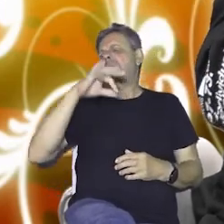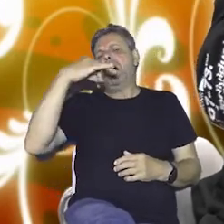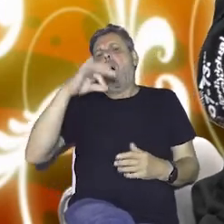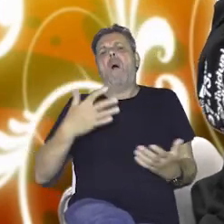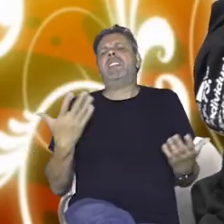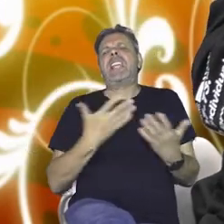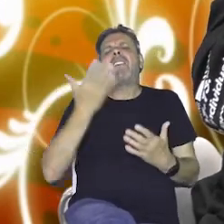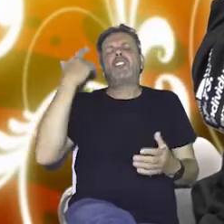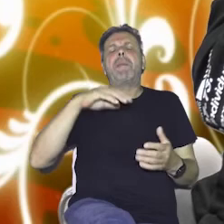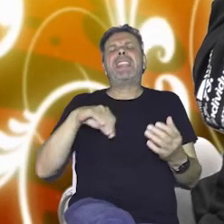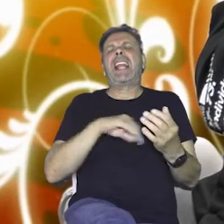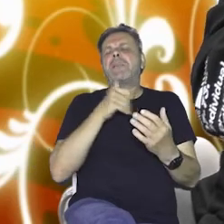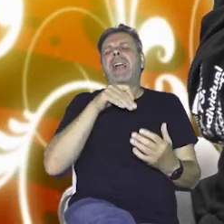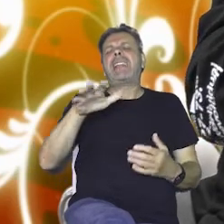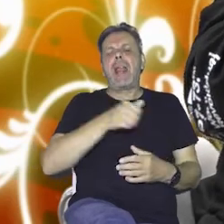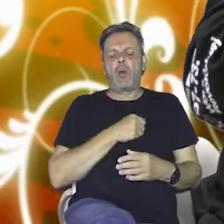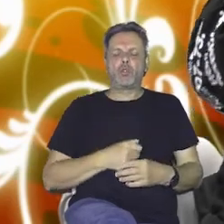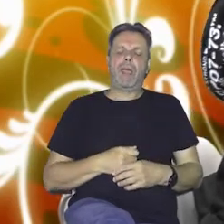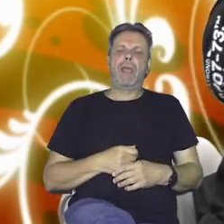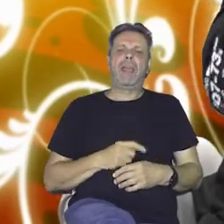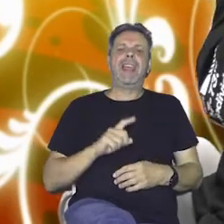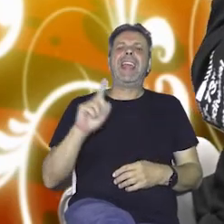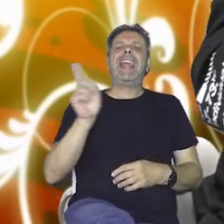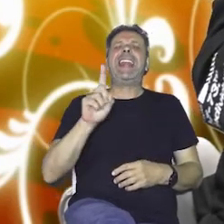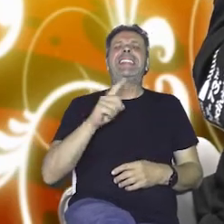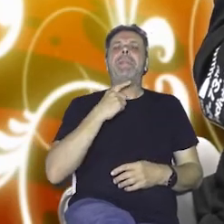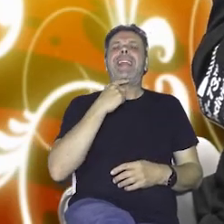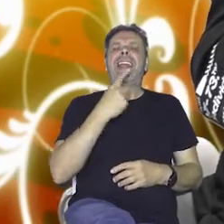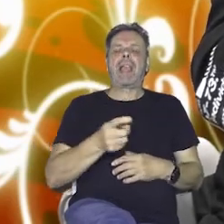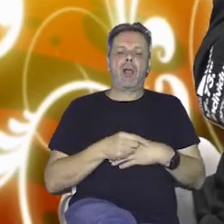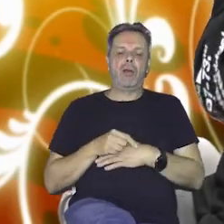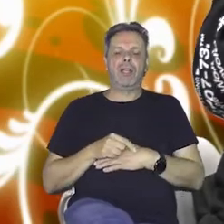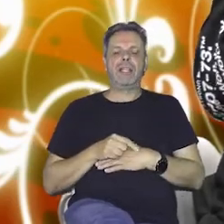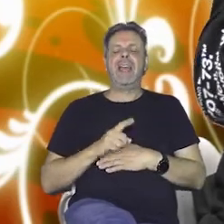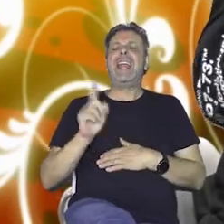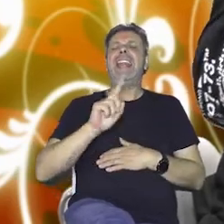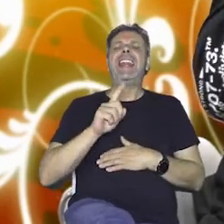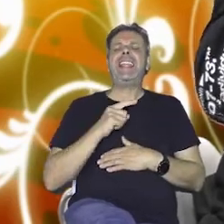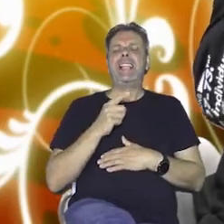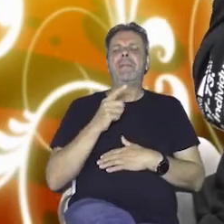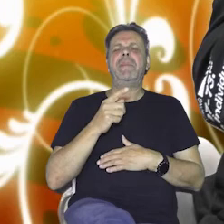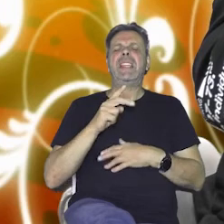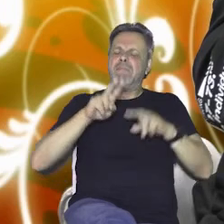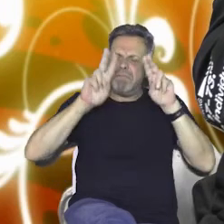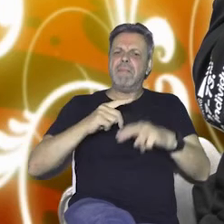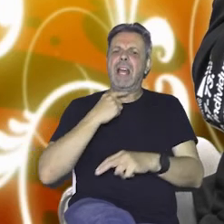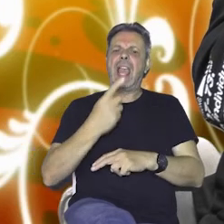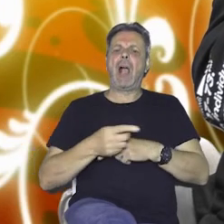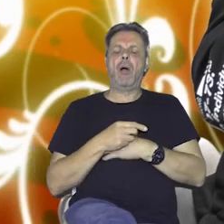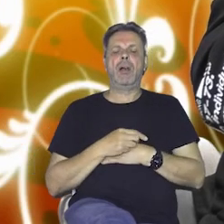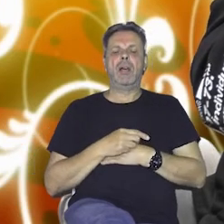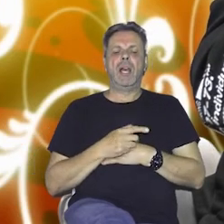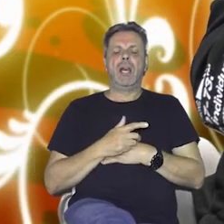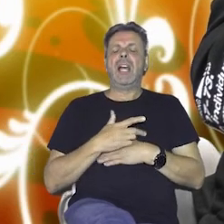biti glazba kad je netko uzme. Pjesma se zove Nisam ti rekao. Nisam ti doista rekao